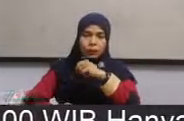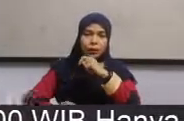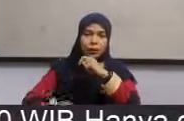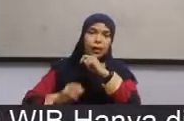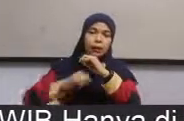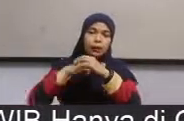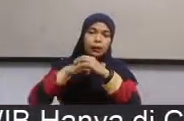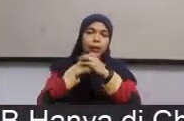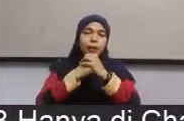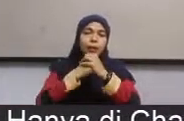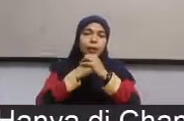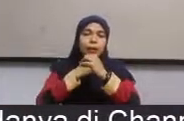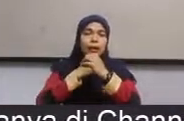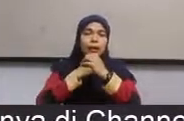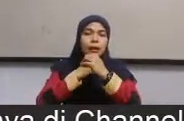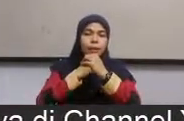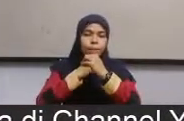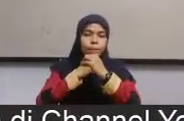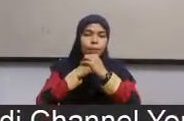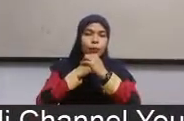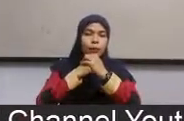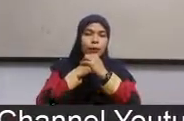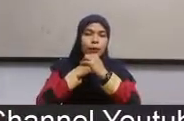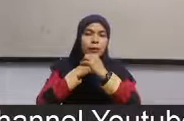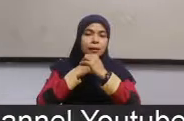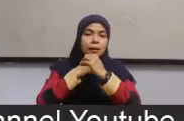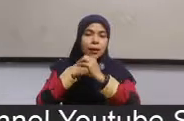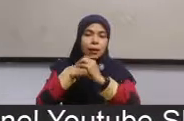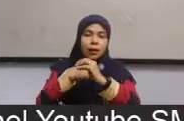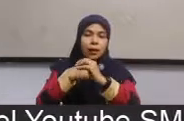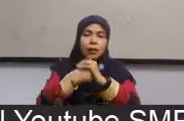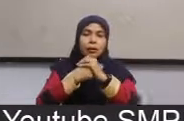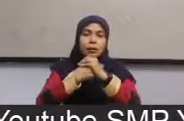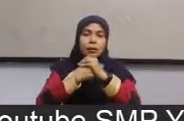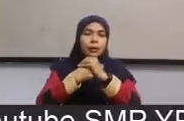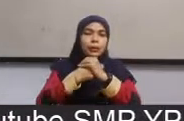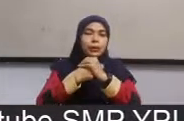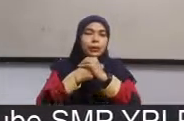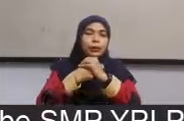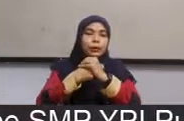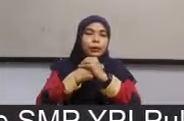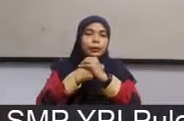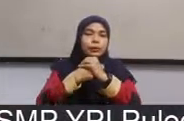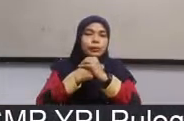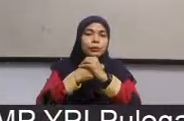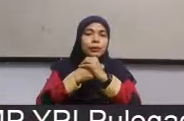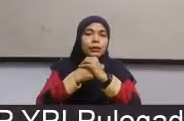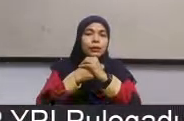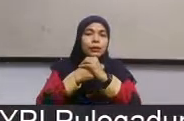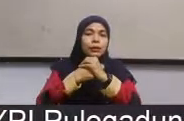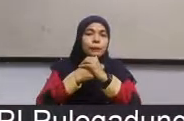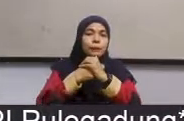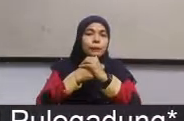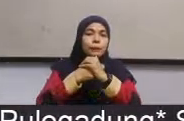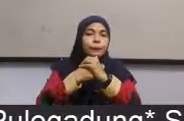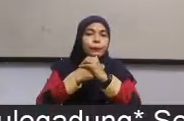Hai kemudian yang berikutnya adalah upaya yang selanjutnya adalah mendorong masuknya